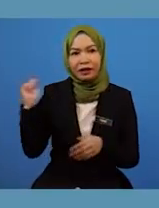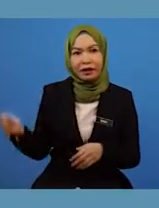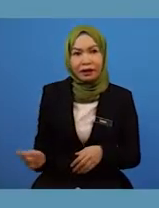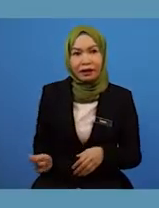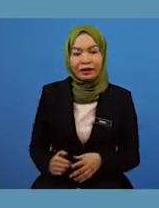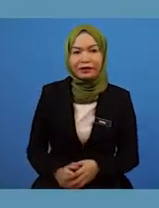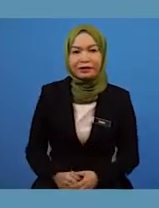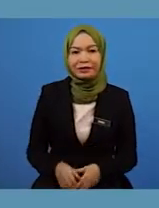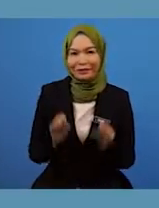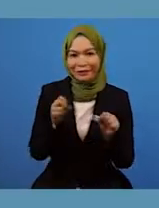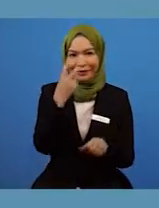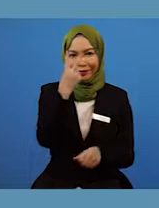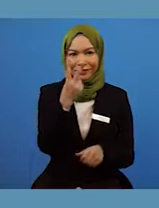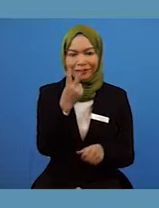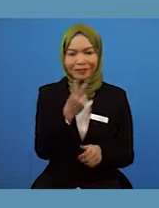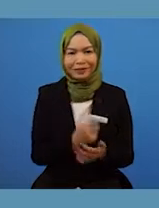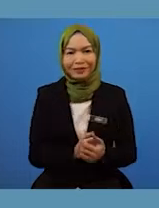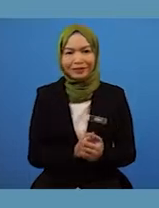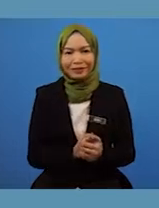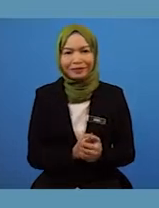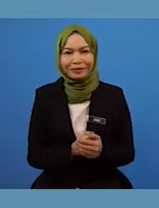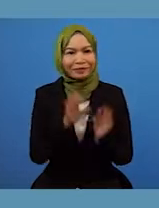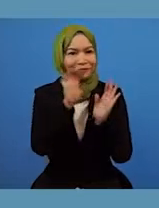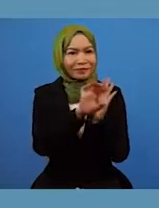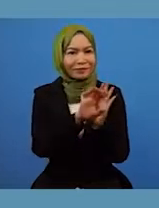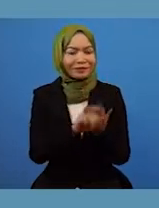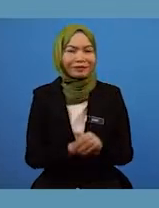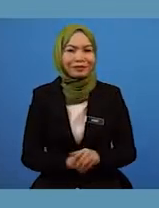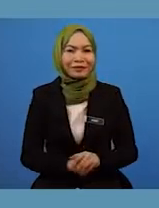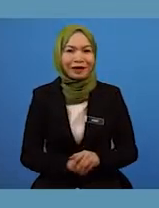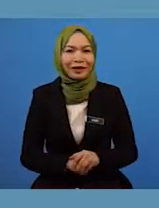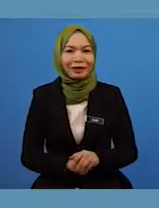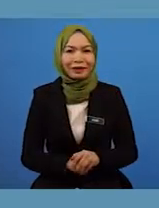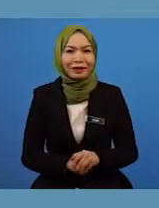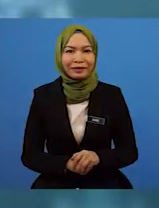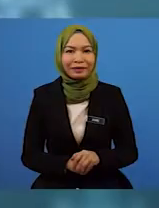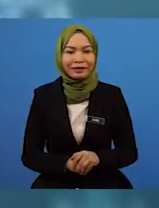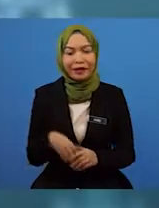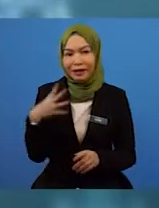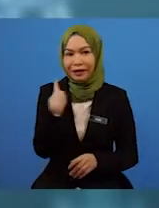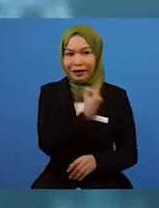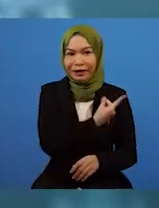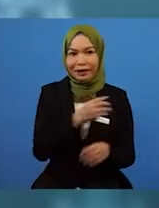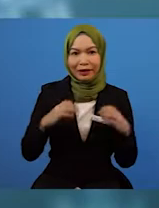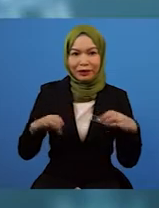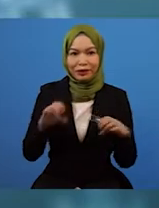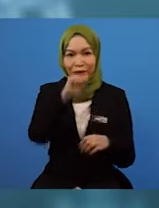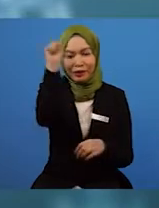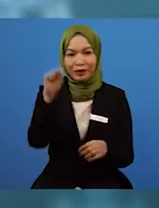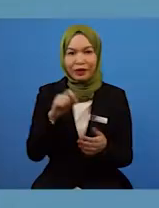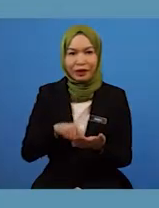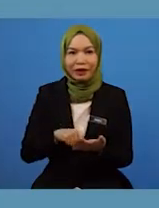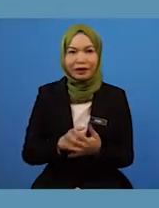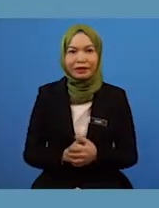inilah rajah aras tenaga yang betul. Bagus murid-murid. Kita cuba pula soalan